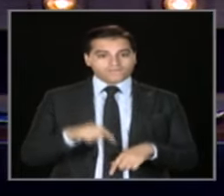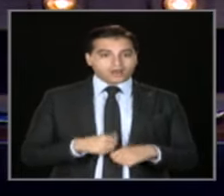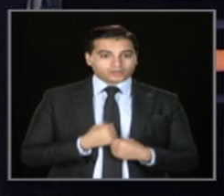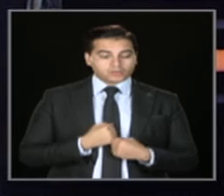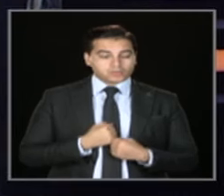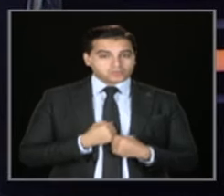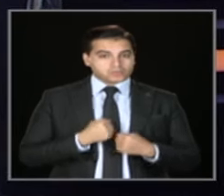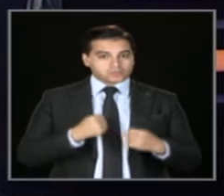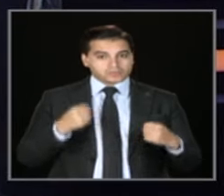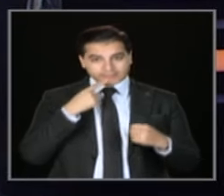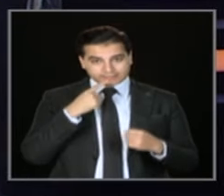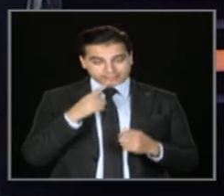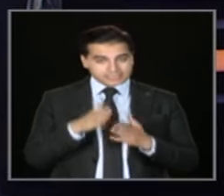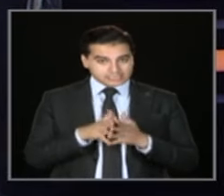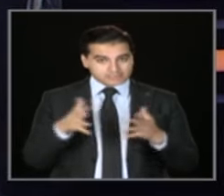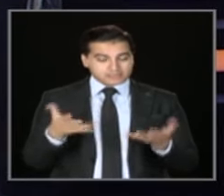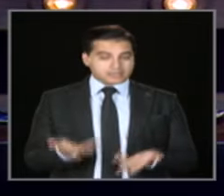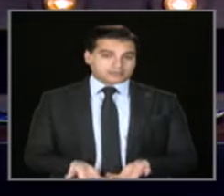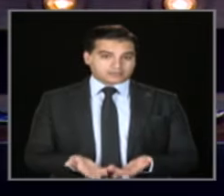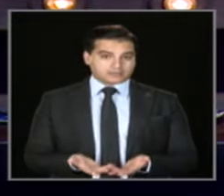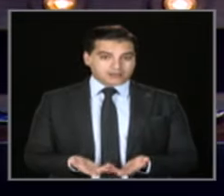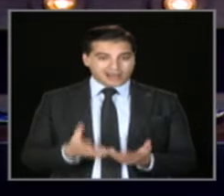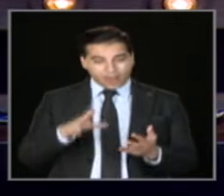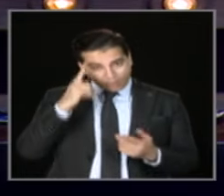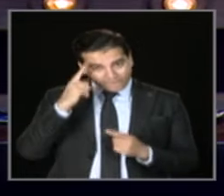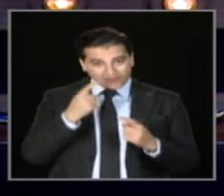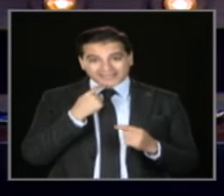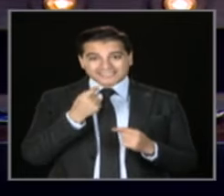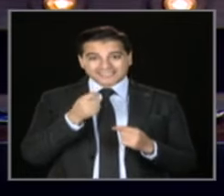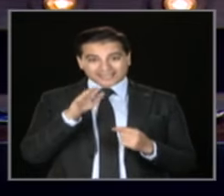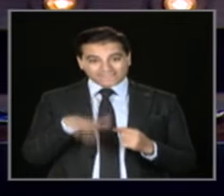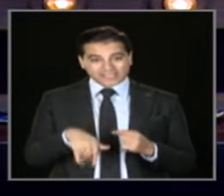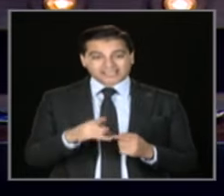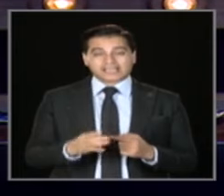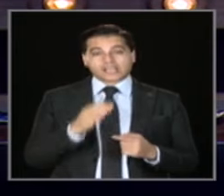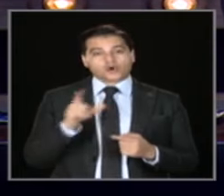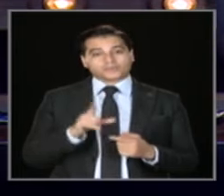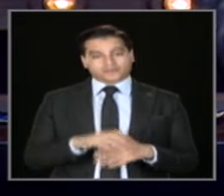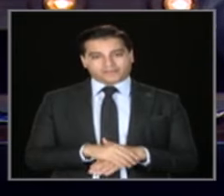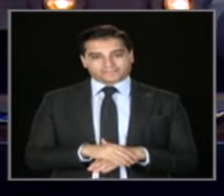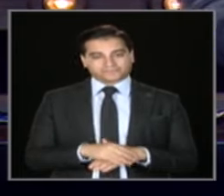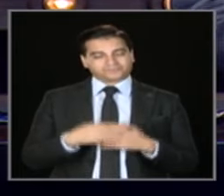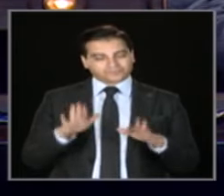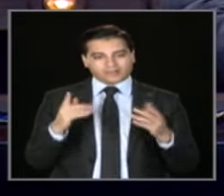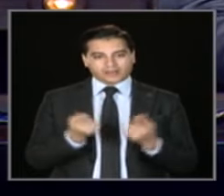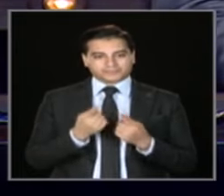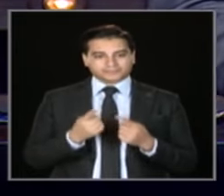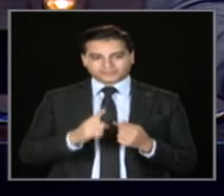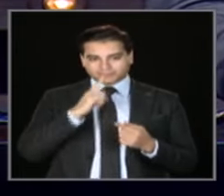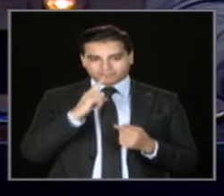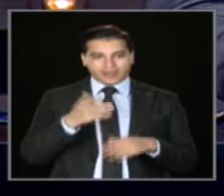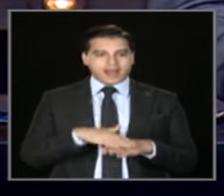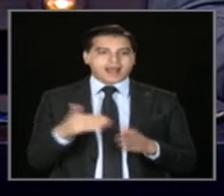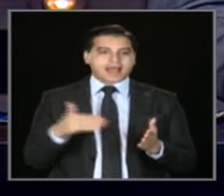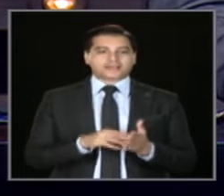اسكندريه السؤال ده كان سهل لو حد فكر ثانيه كان جاوبه صح المباراه هتتحسب مع